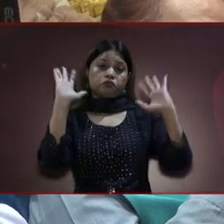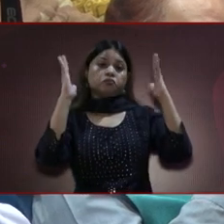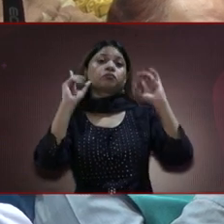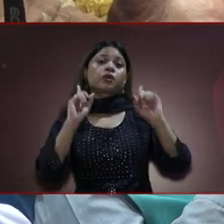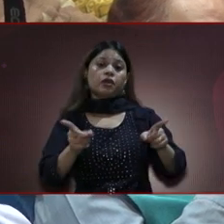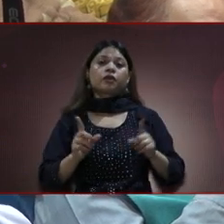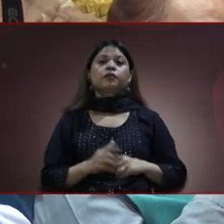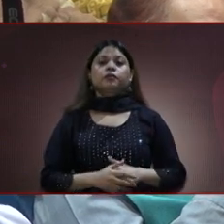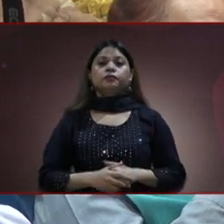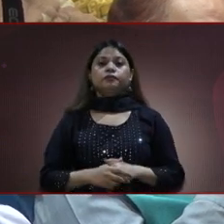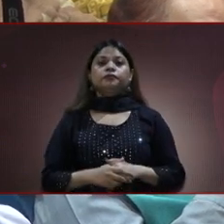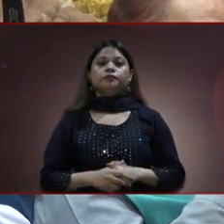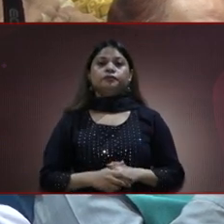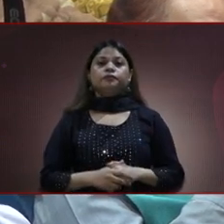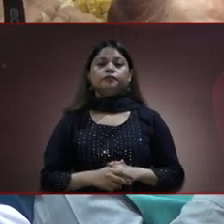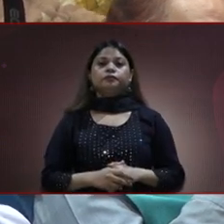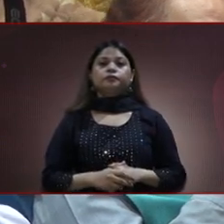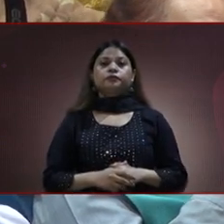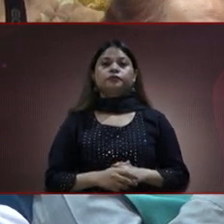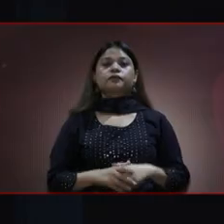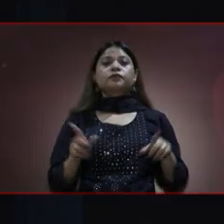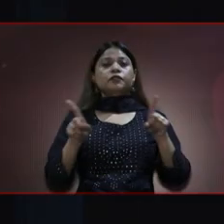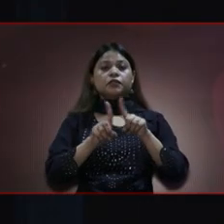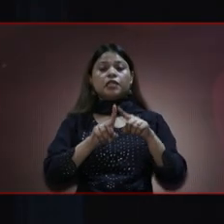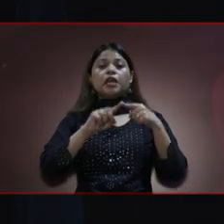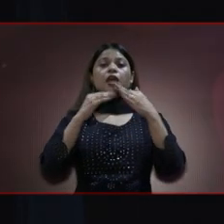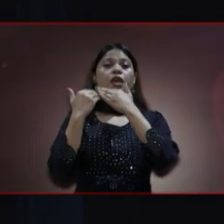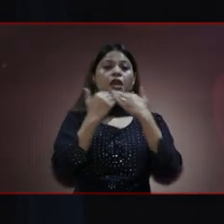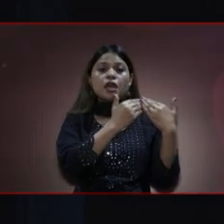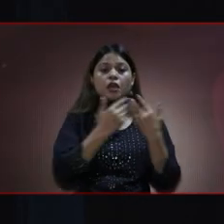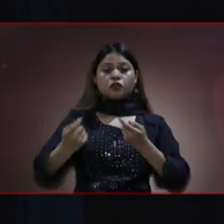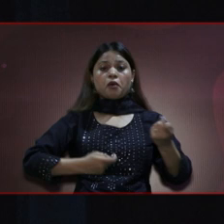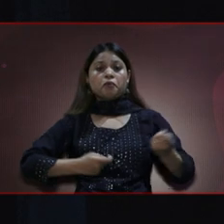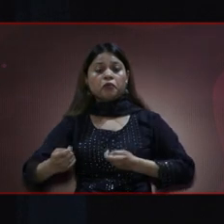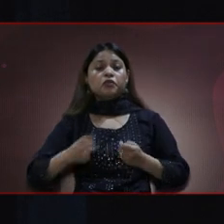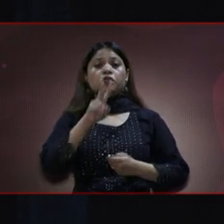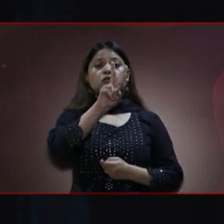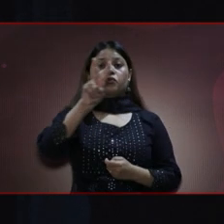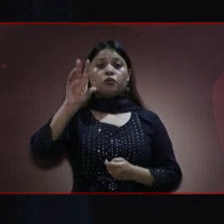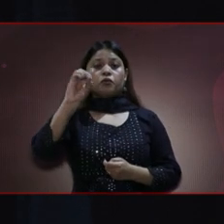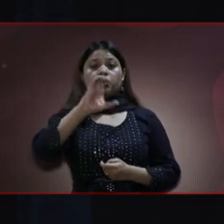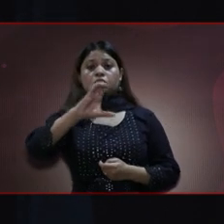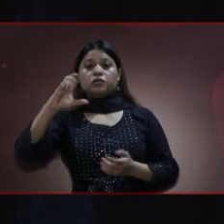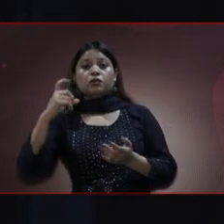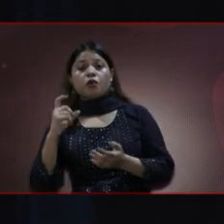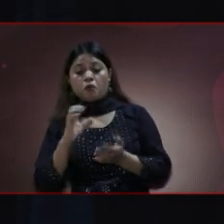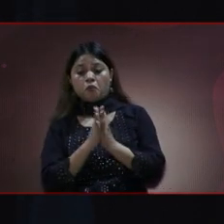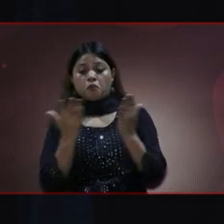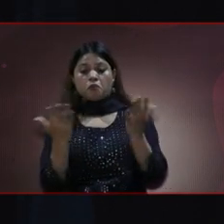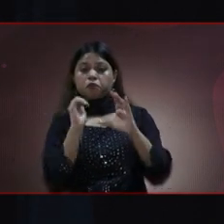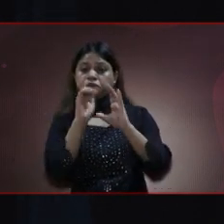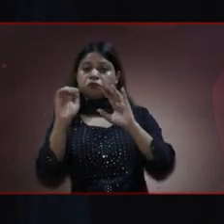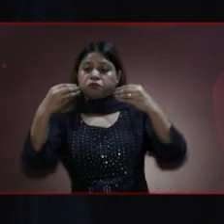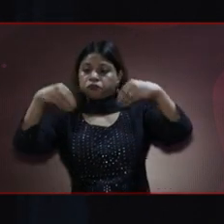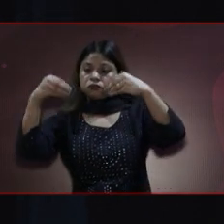देश की एजुकेशन बोर्ड, एजुकेशन इकोसिस्टम 220 करोड़, और वेस्टर्न मॉडल में उसको मिलियन